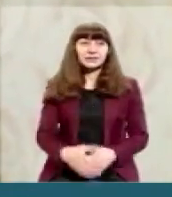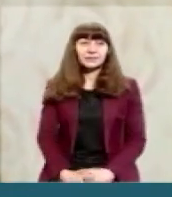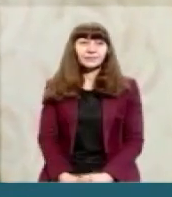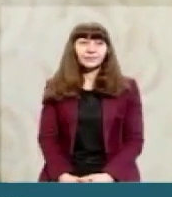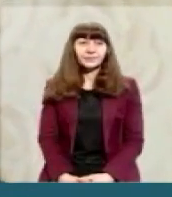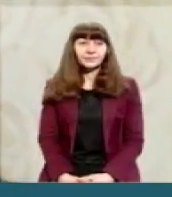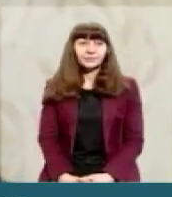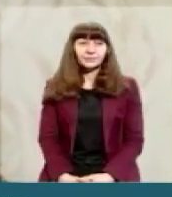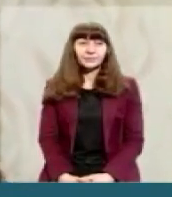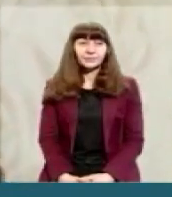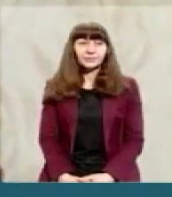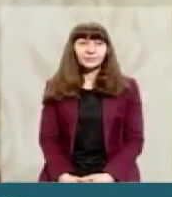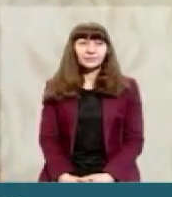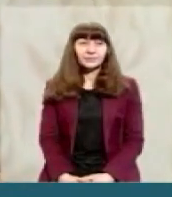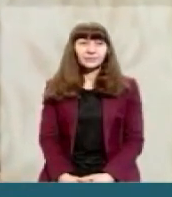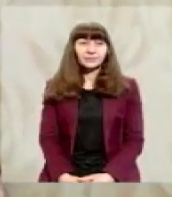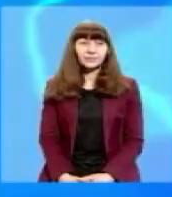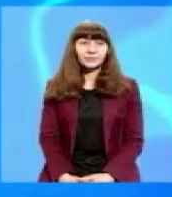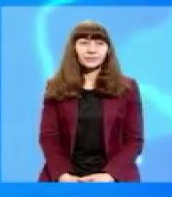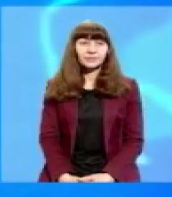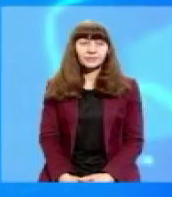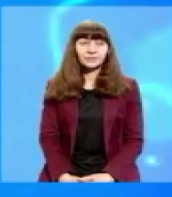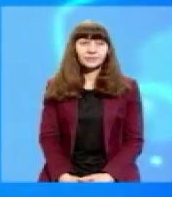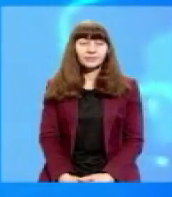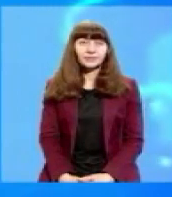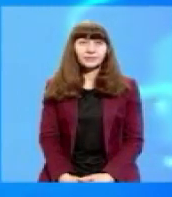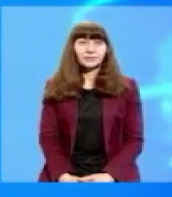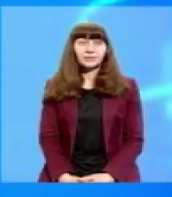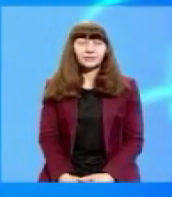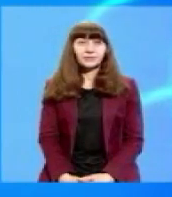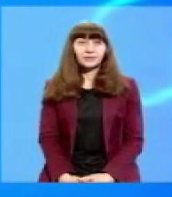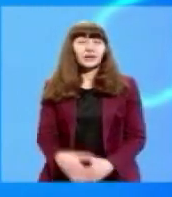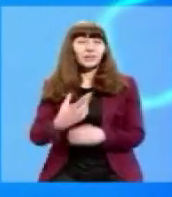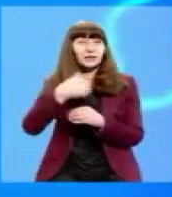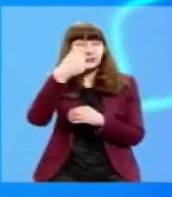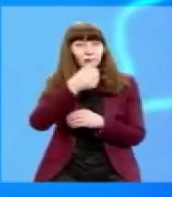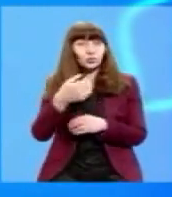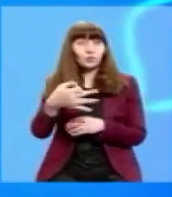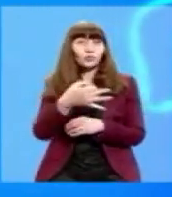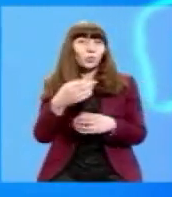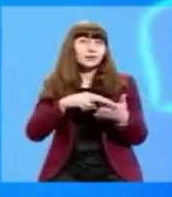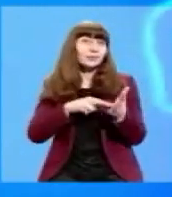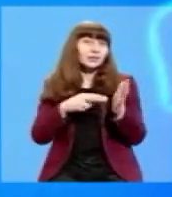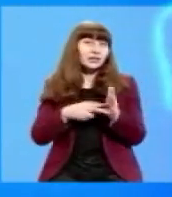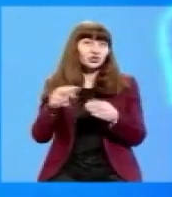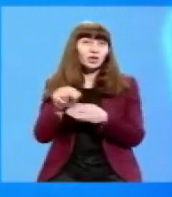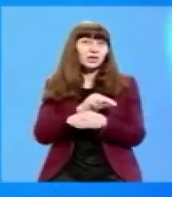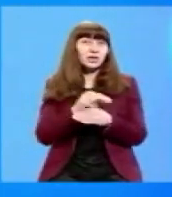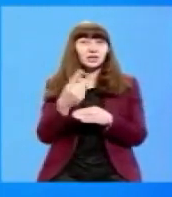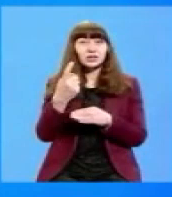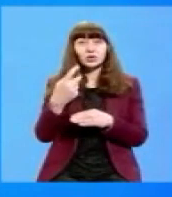Манкельдинова, Нурдаулет Абдуахитов, телеканал Кустанай. В этом году в области планируют